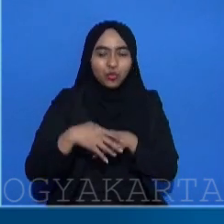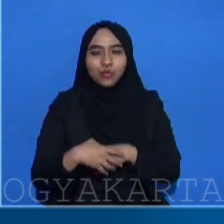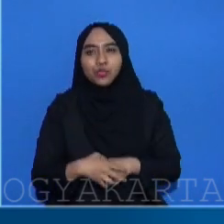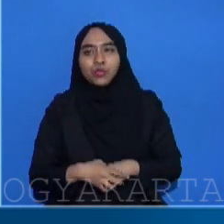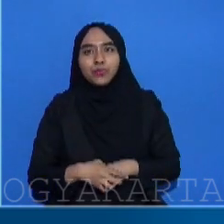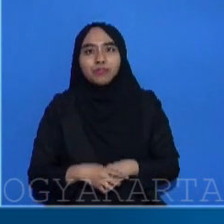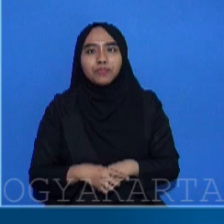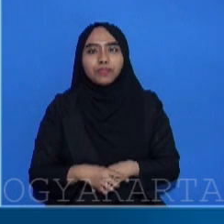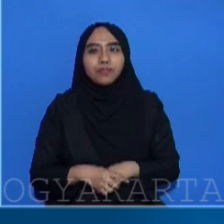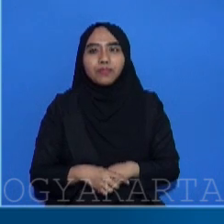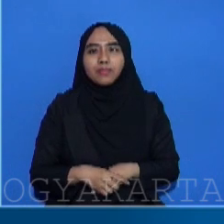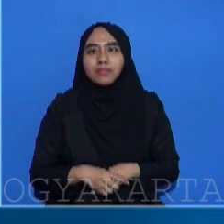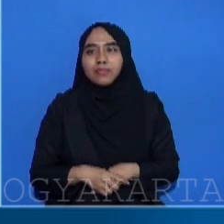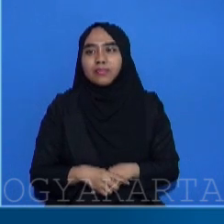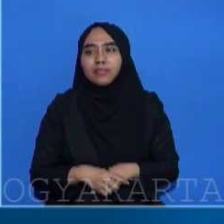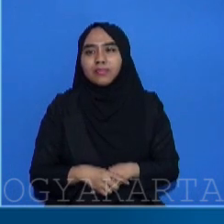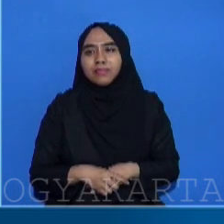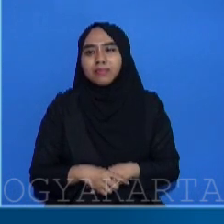90-an batang